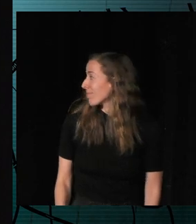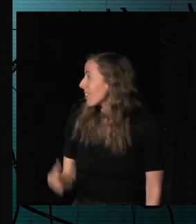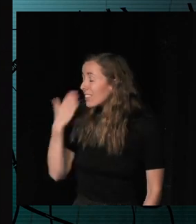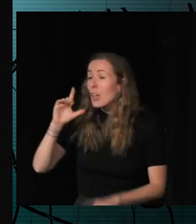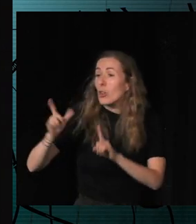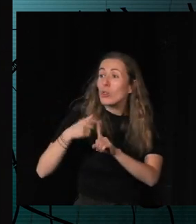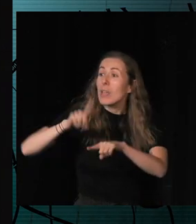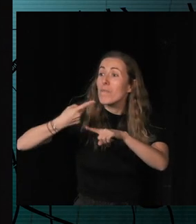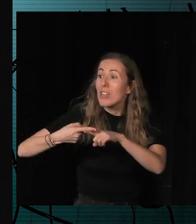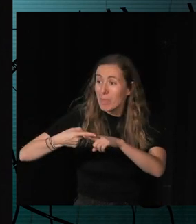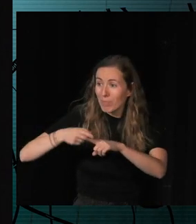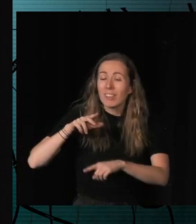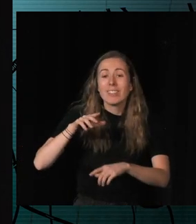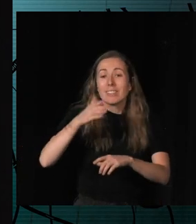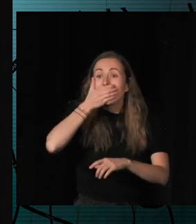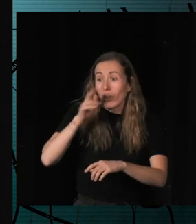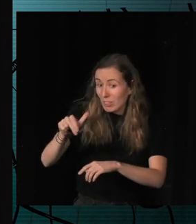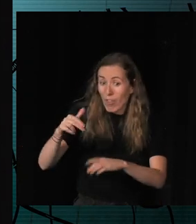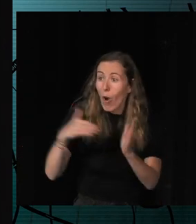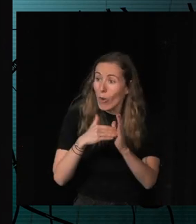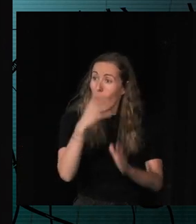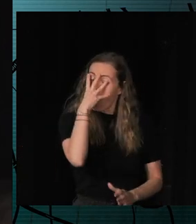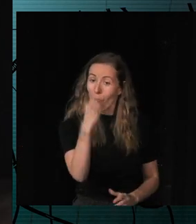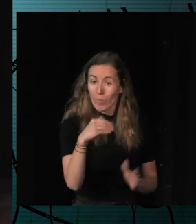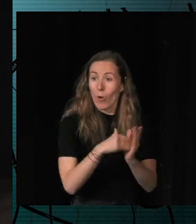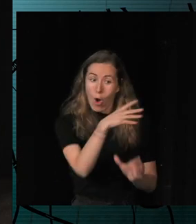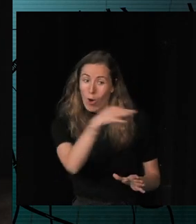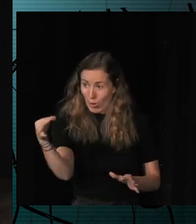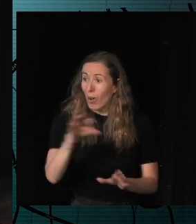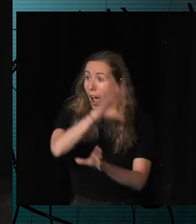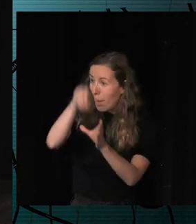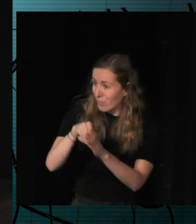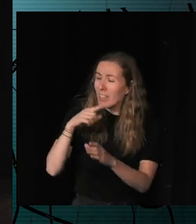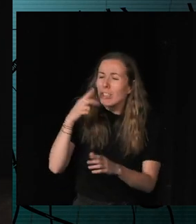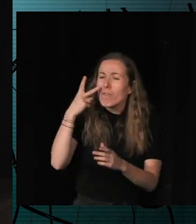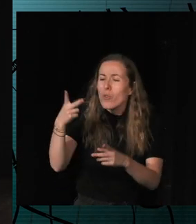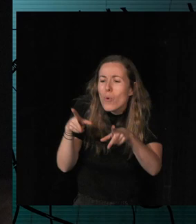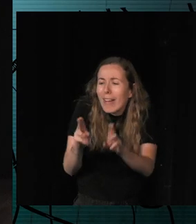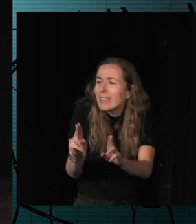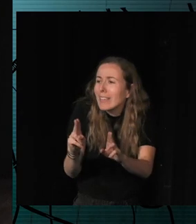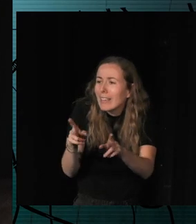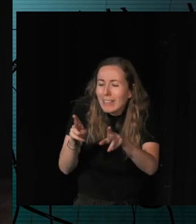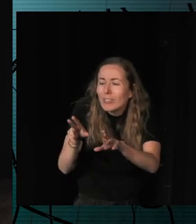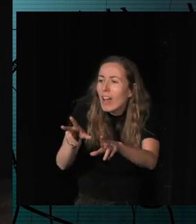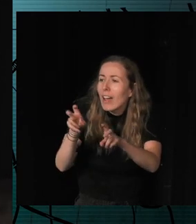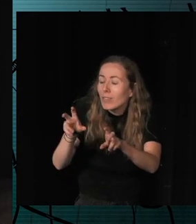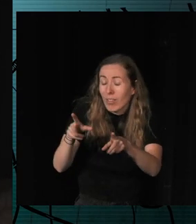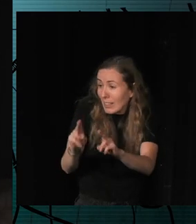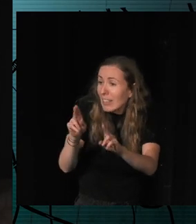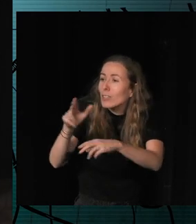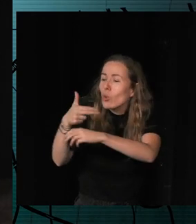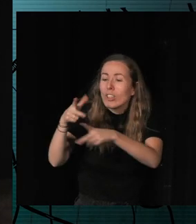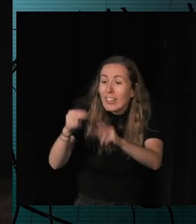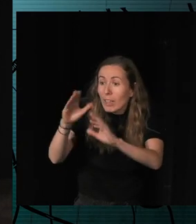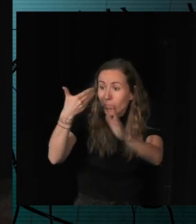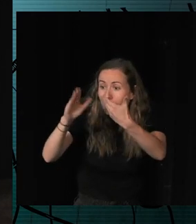sentil rard sentil qui qui est en cours on a vu dans les extraits de tournage qui est encore des dizaines d'infirmières dans un en fait je demande just ça